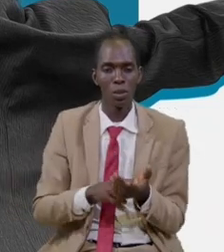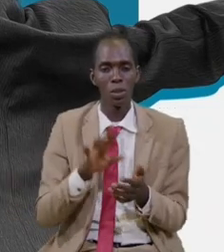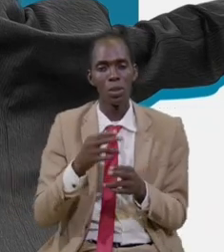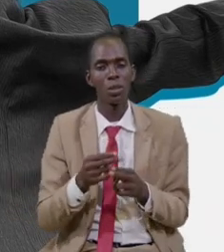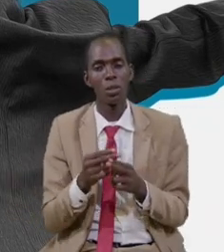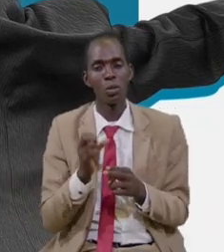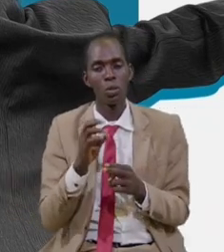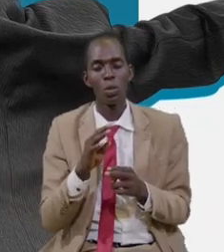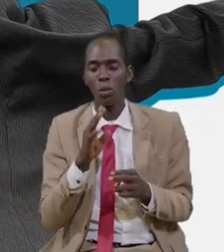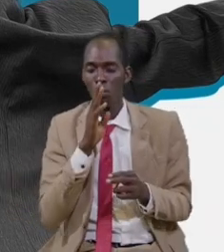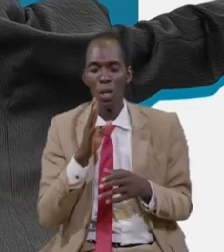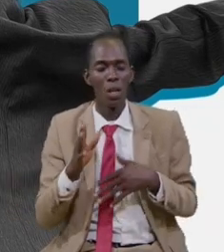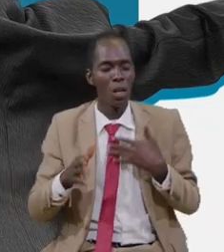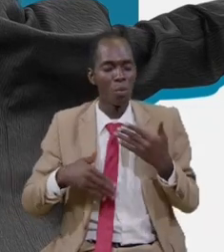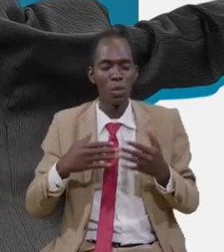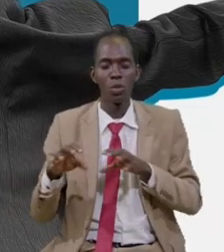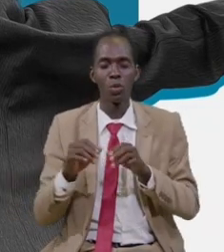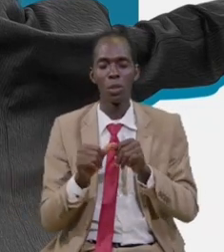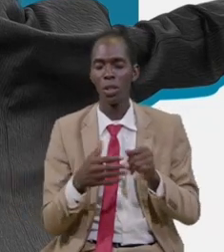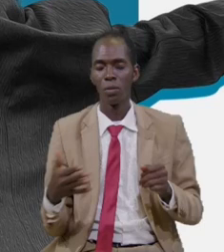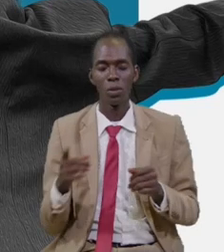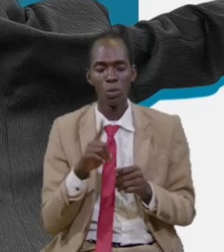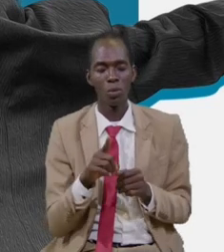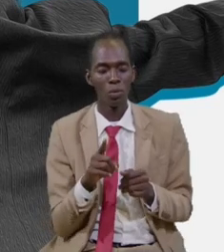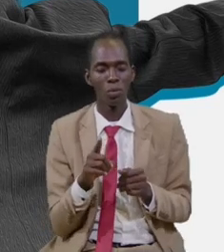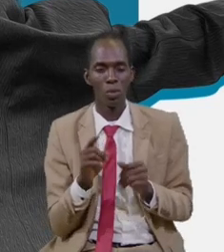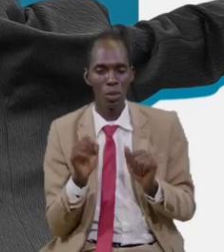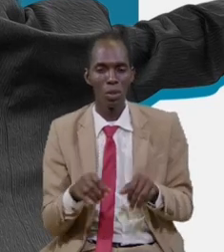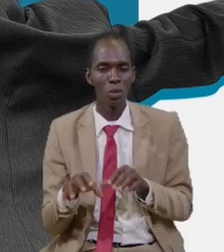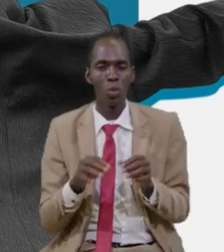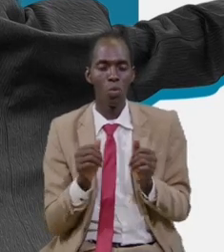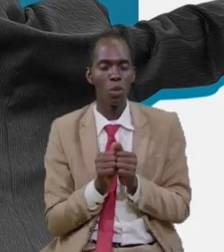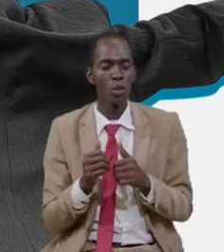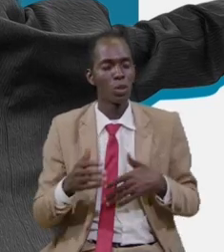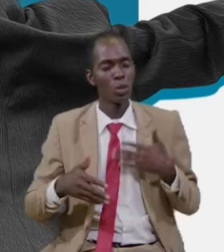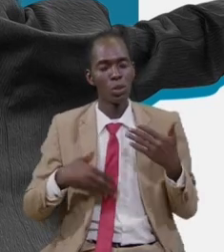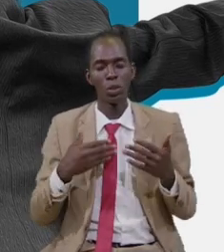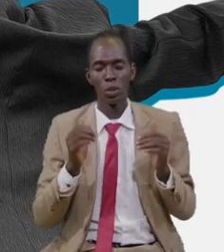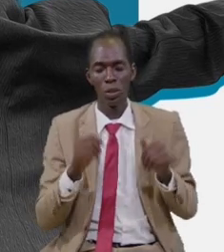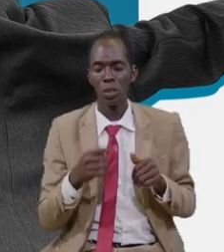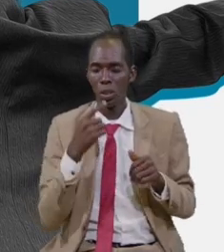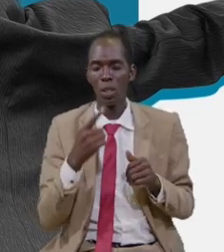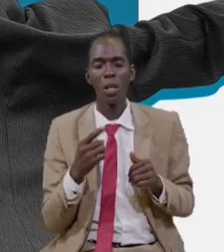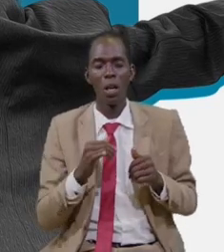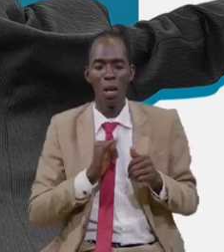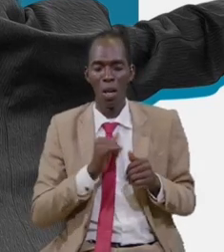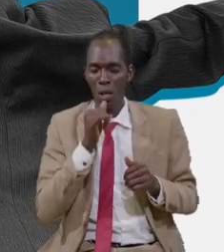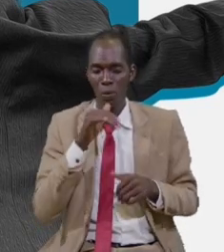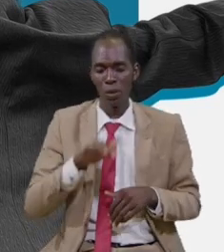Faites ce que vous faites avec joie. Et dis maintenant, je suis enfant de Dieu. Mes péchés sont